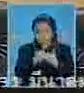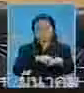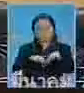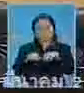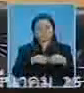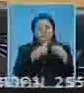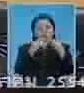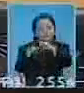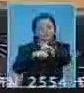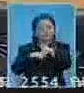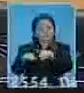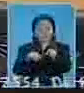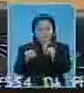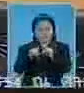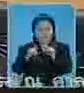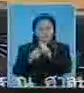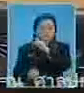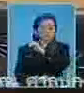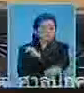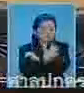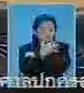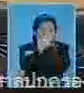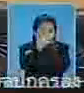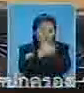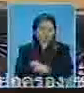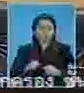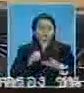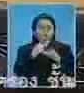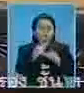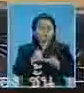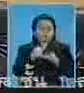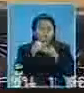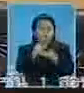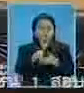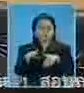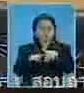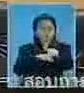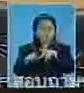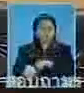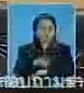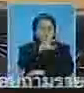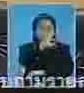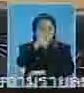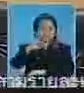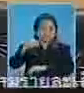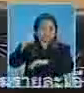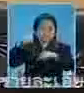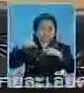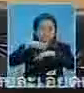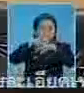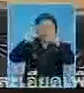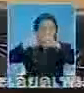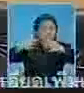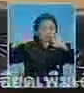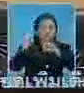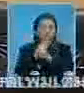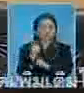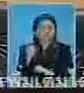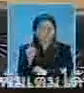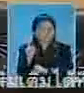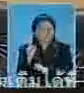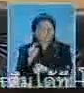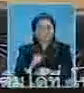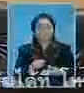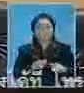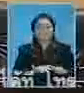นที่ด้อยโอกาสทันทีภายใน99วันแรกของการเป็นรัฐบาลก็คือการจัด